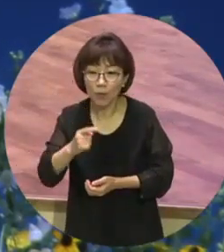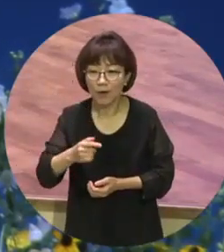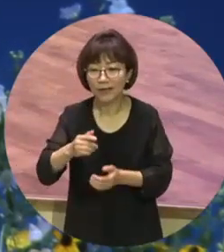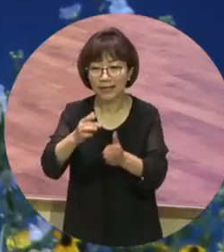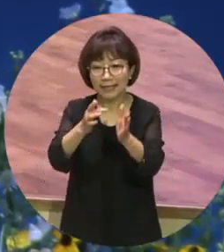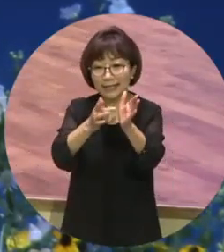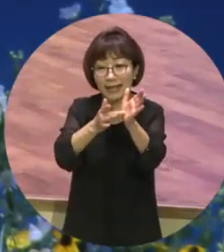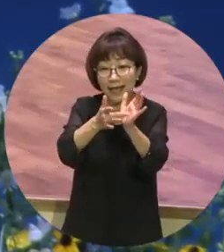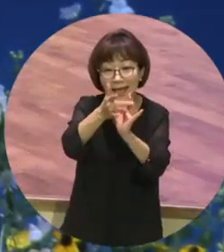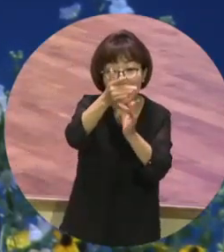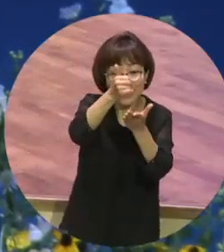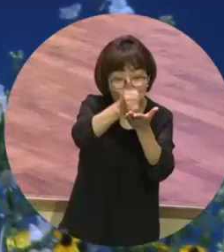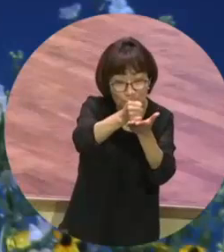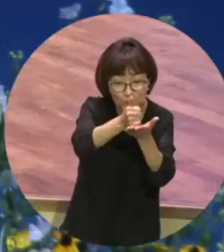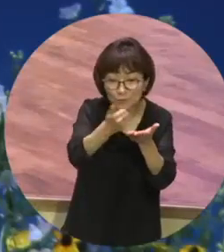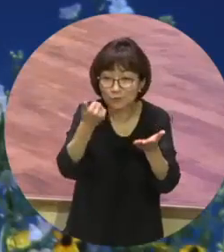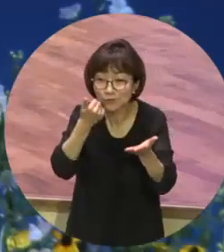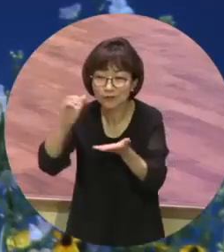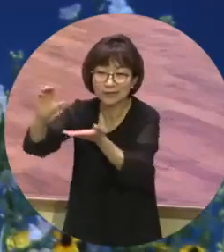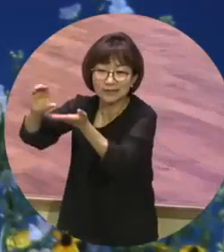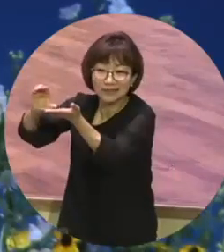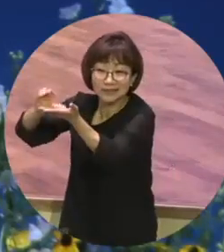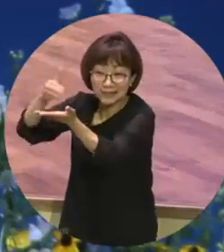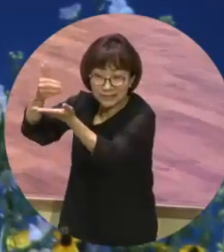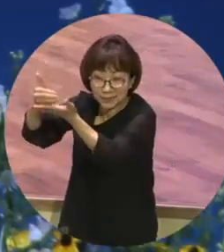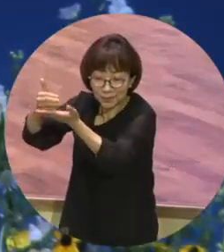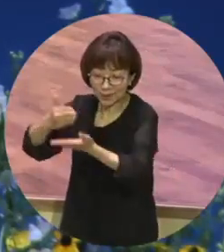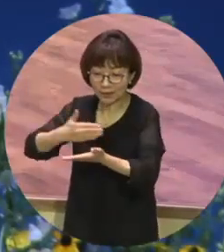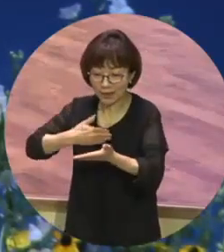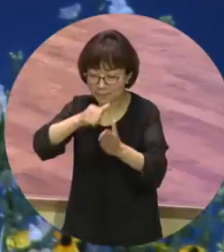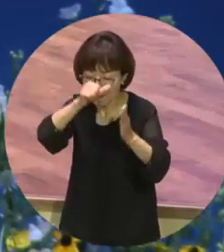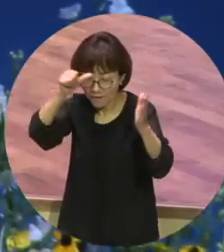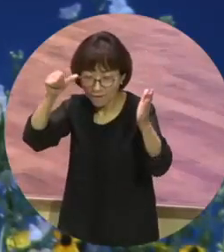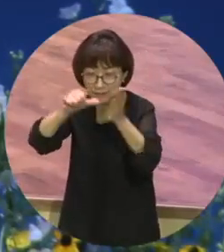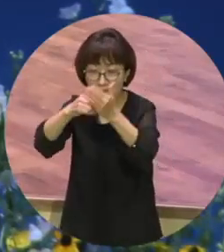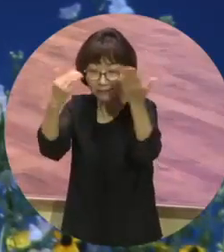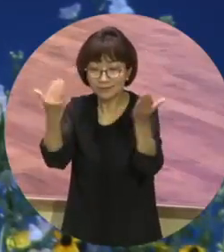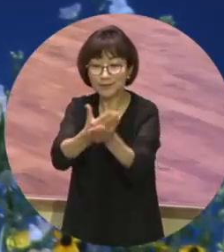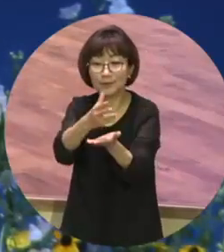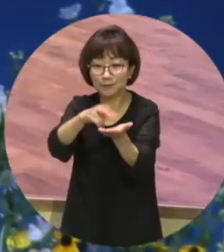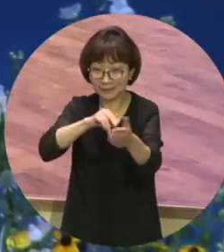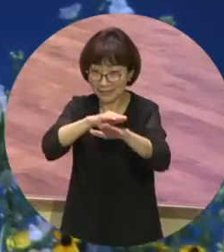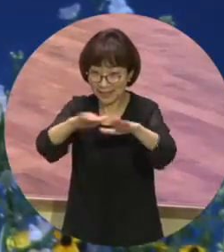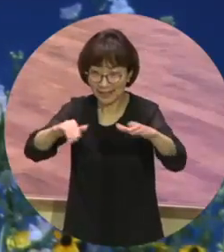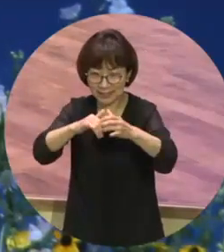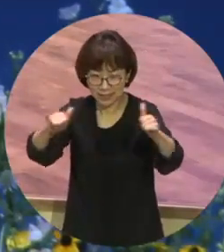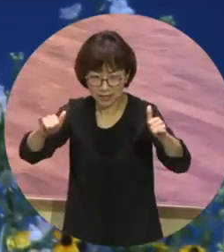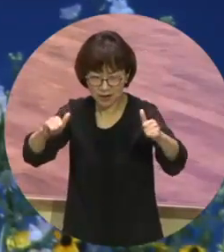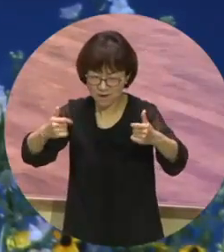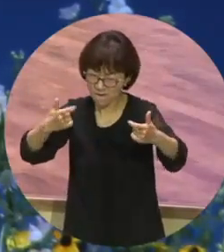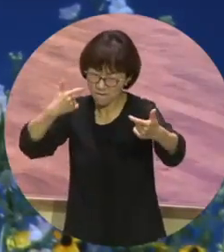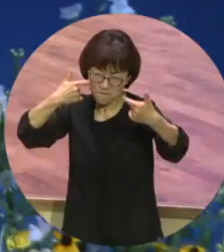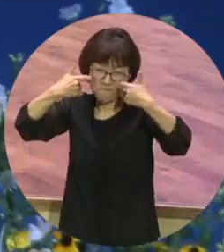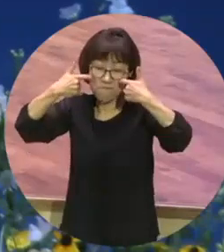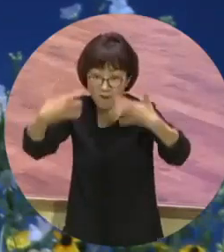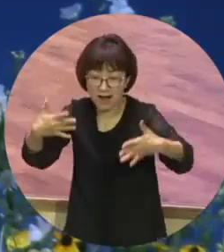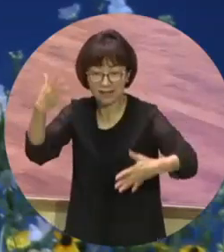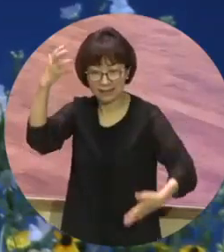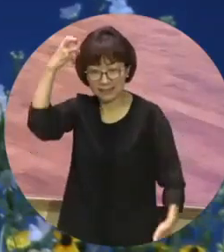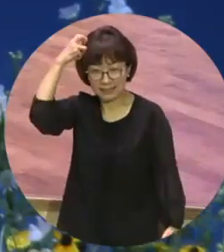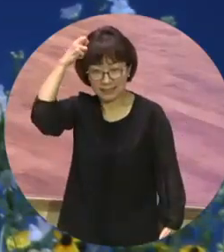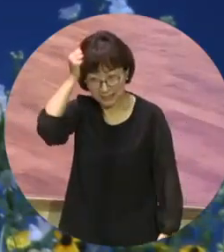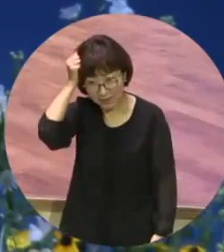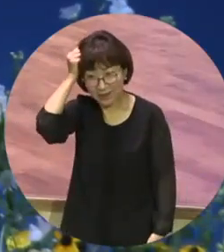예수가 그리스도 내 인생의 모든 문제 해결자라는 해답과 정답과 응답의 방향이 바로 정립되어 있어야